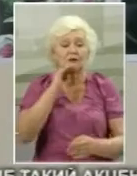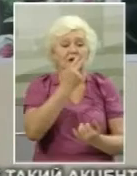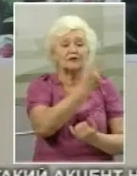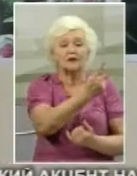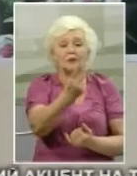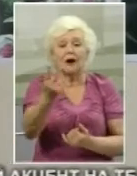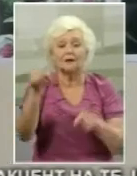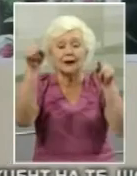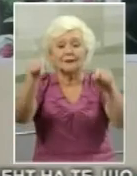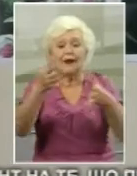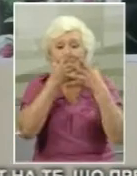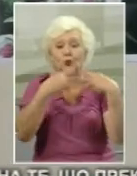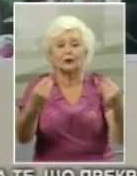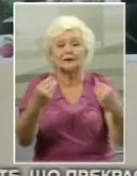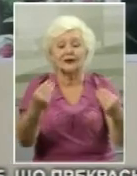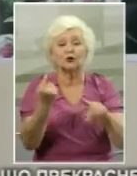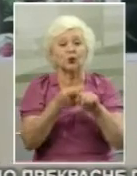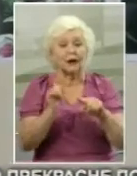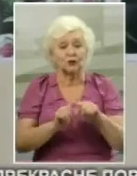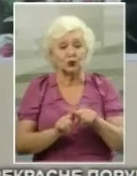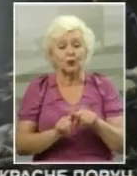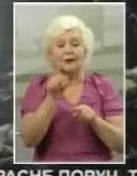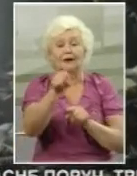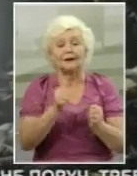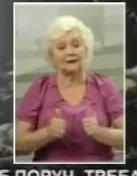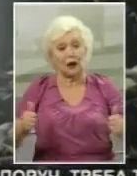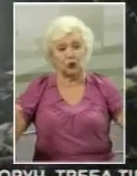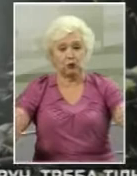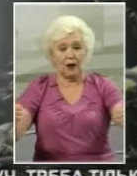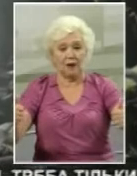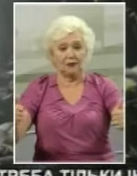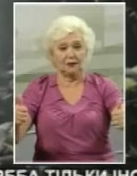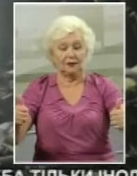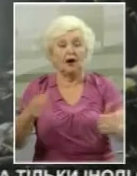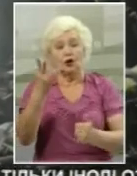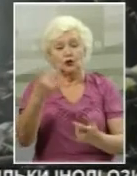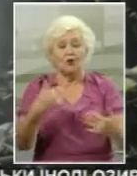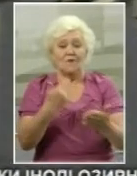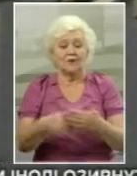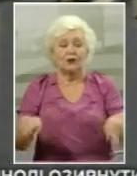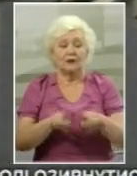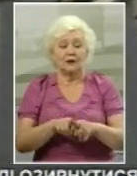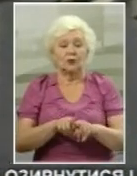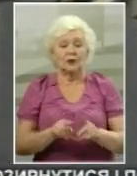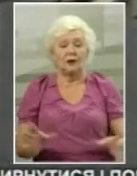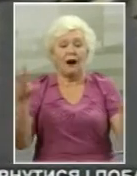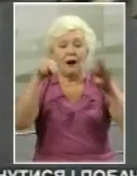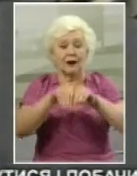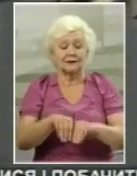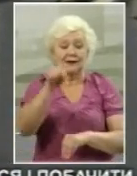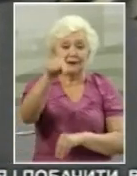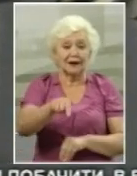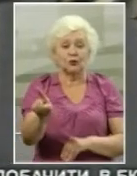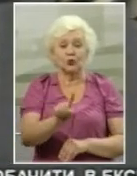на ту красоту, которая их окружает. Ну, вот такой акцент на то,